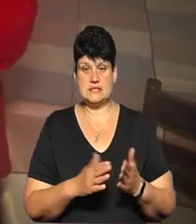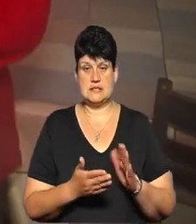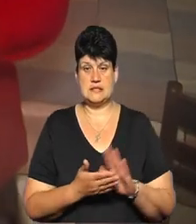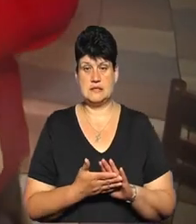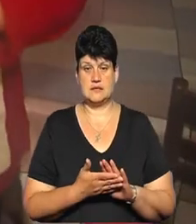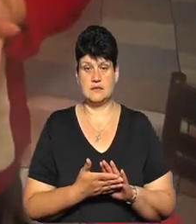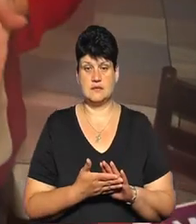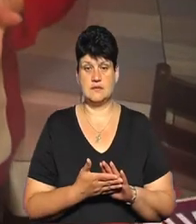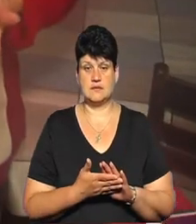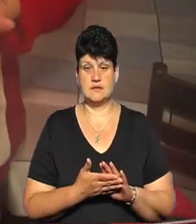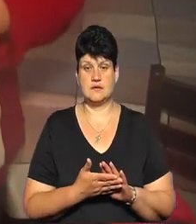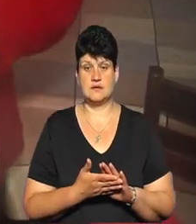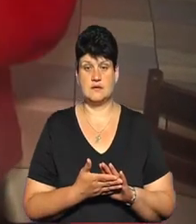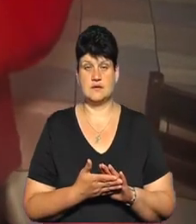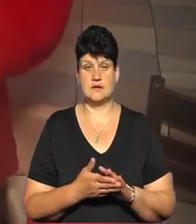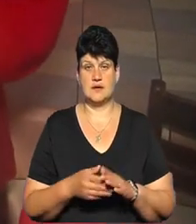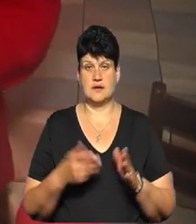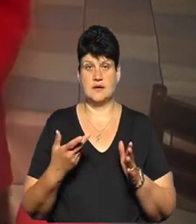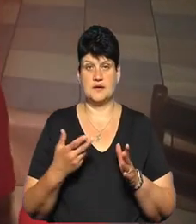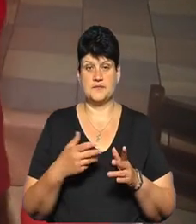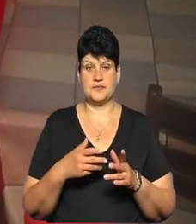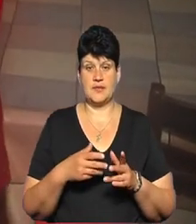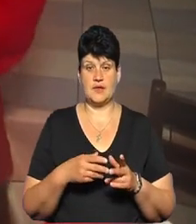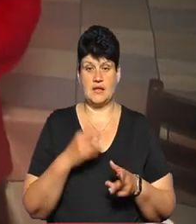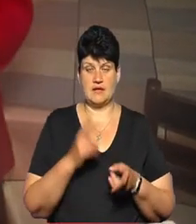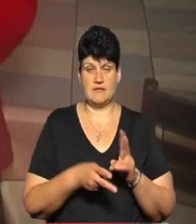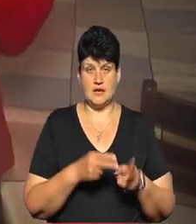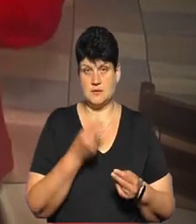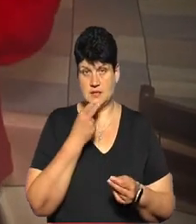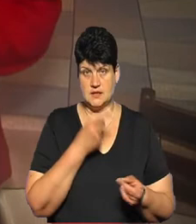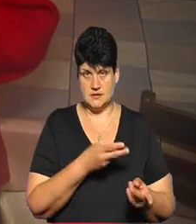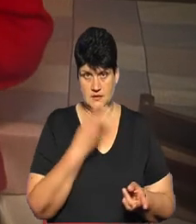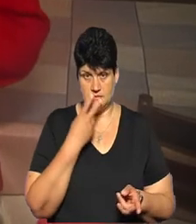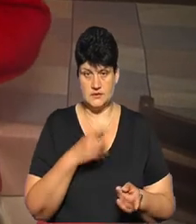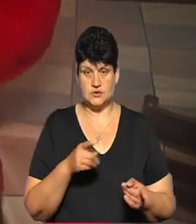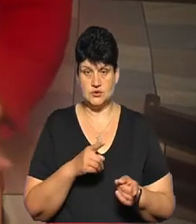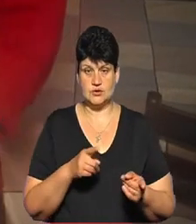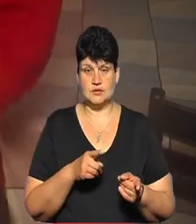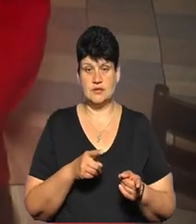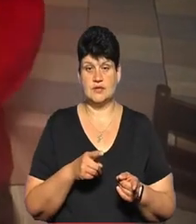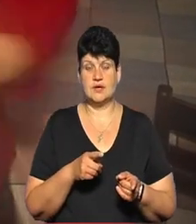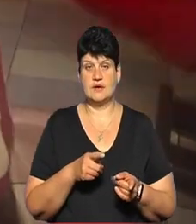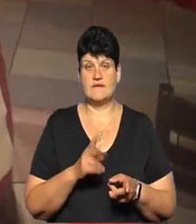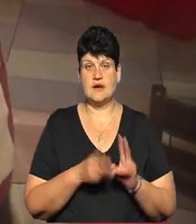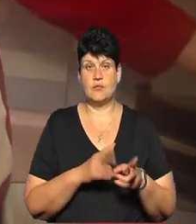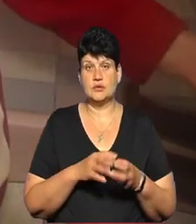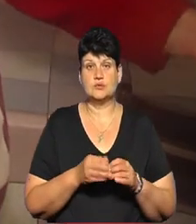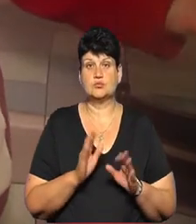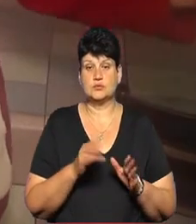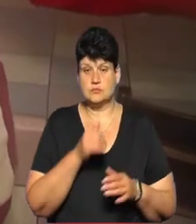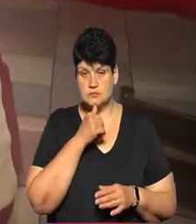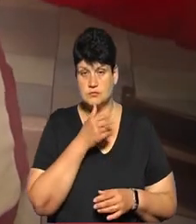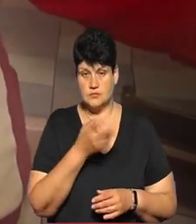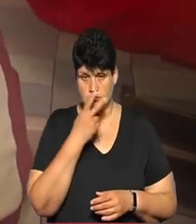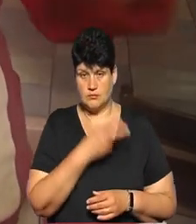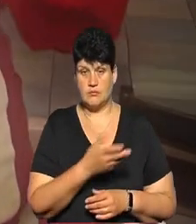телефоні. І так під фонарик варимо їсти. Там що наваримо, результат будемо кушати. А так, бачите, спартанівські